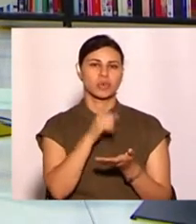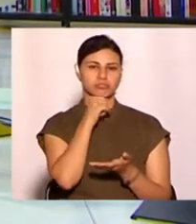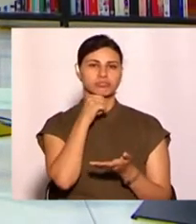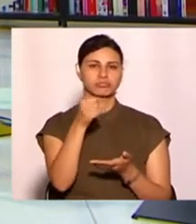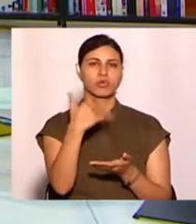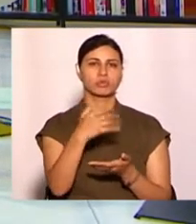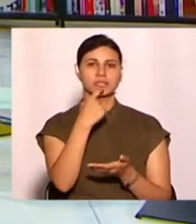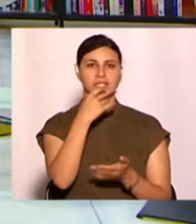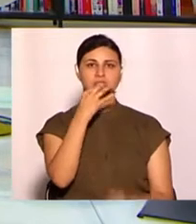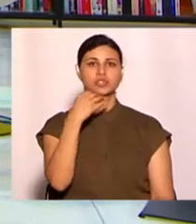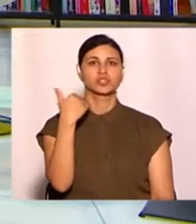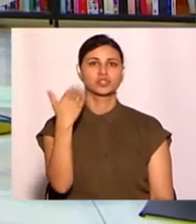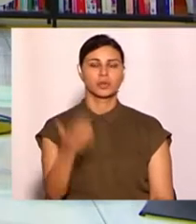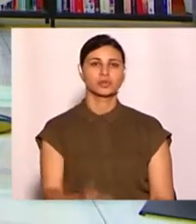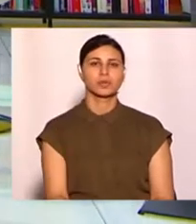სიხშირე ამ